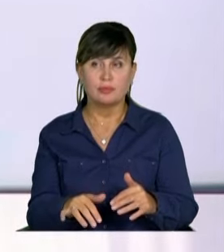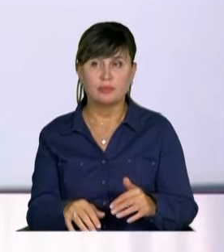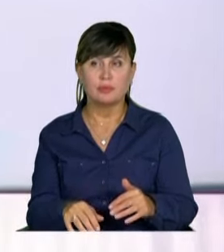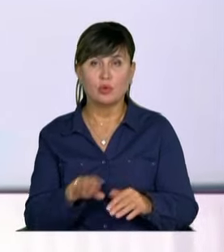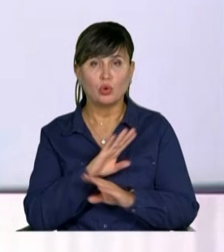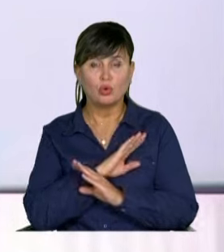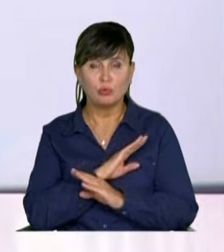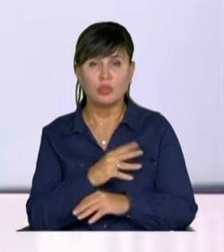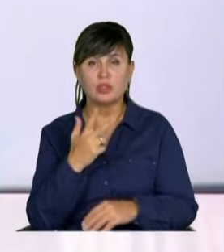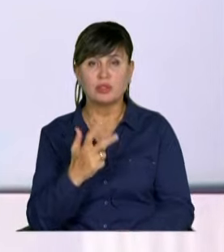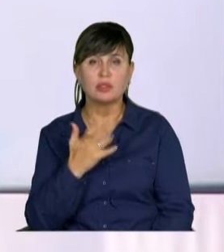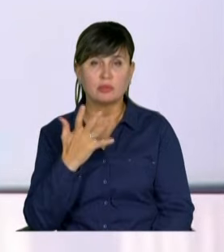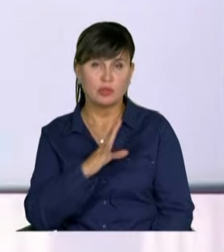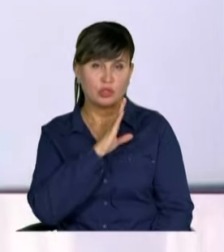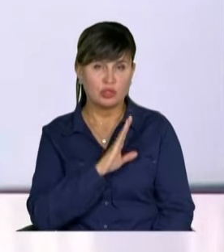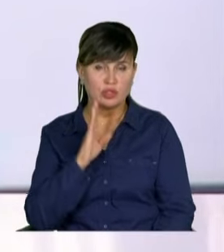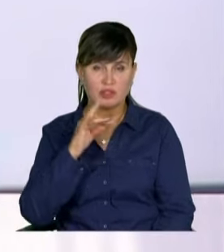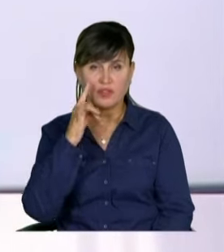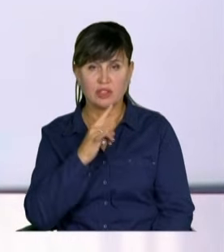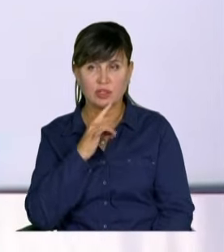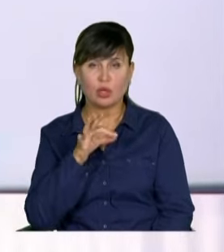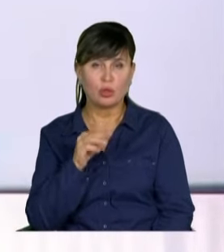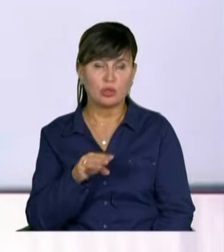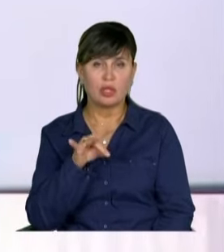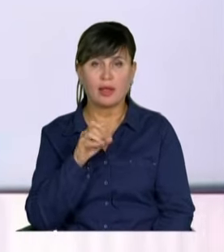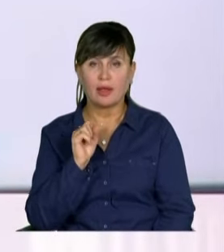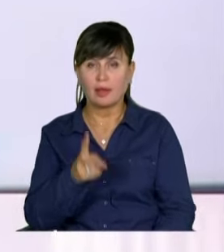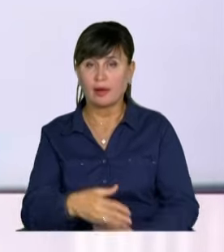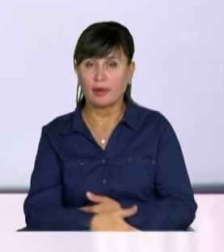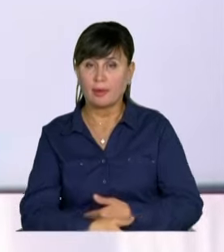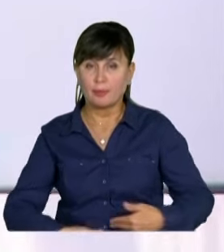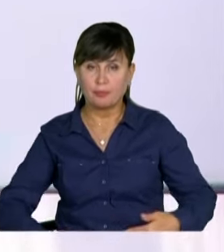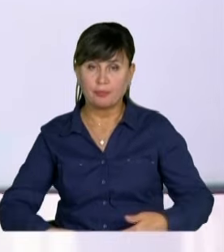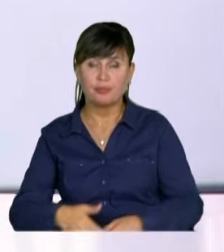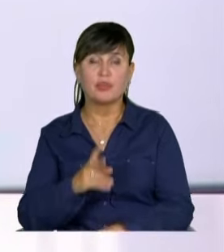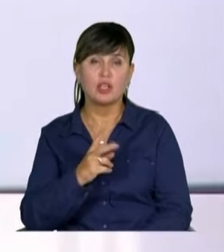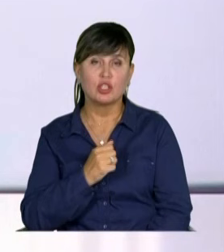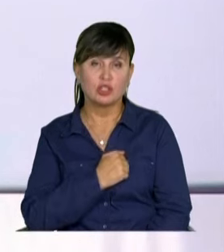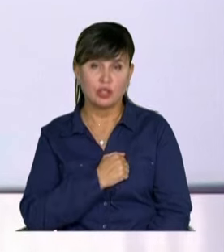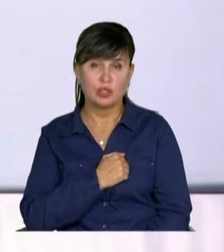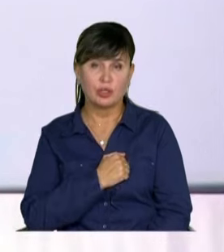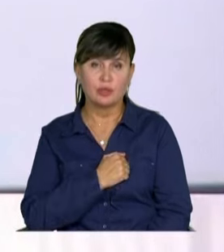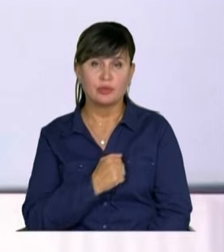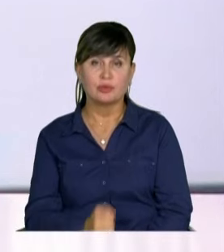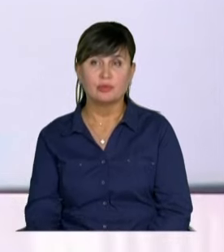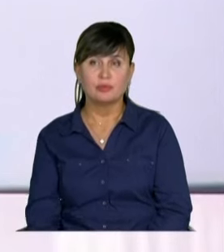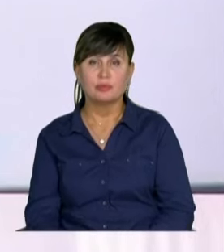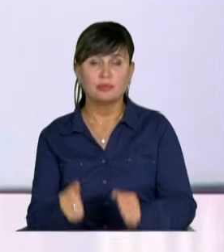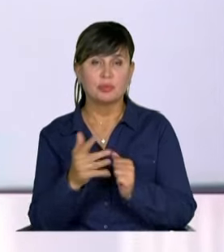умерло 305 женщин в Казахстане от рака шейки матки к сожалению